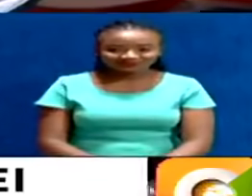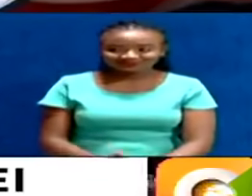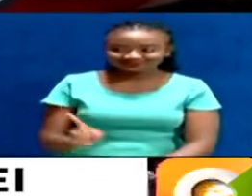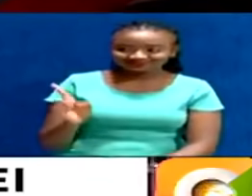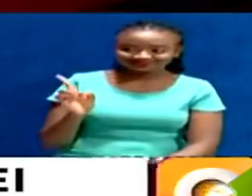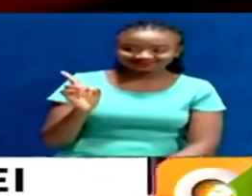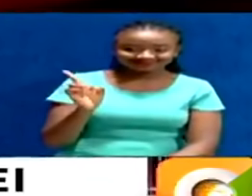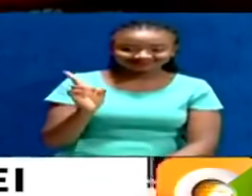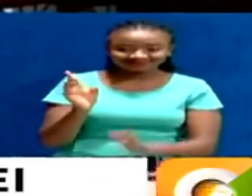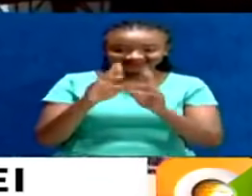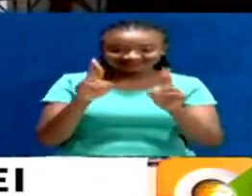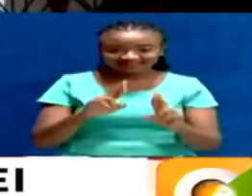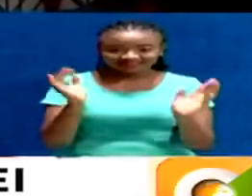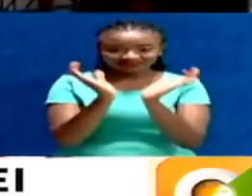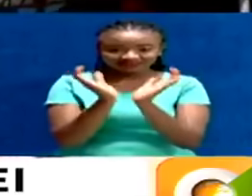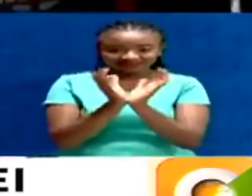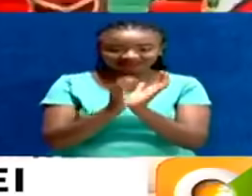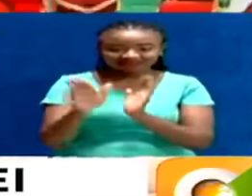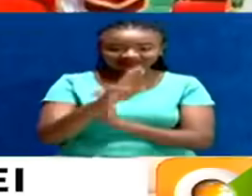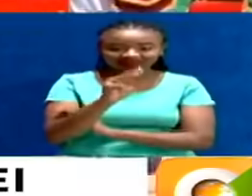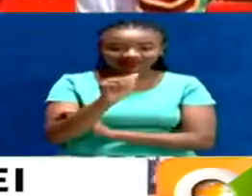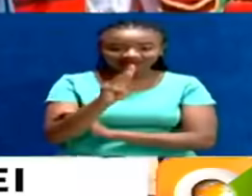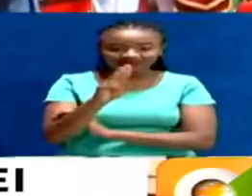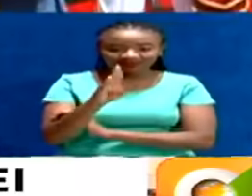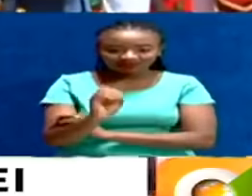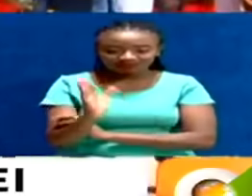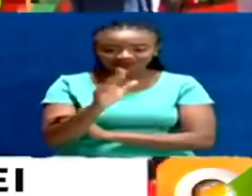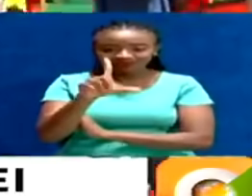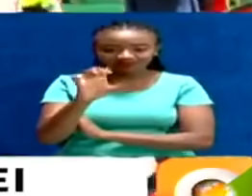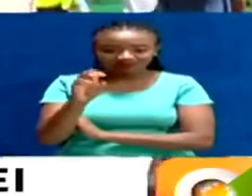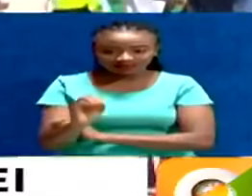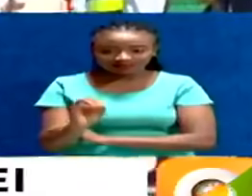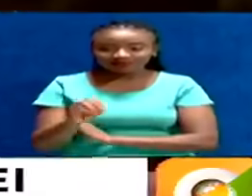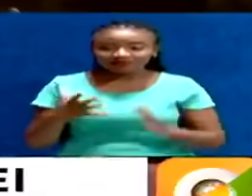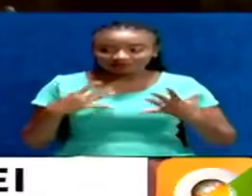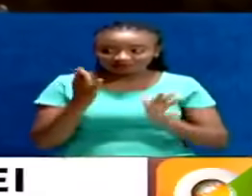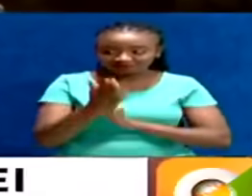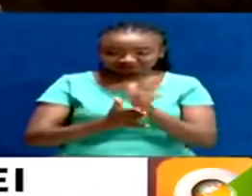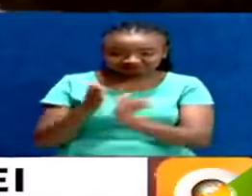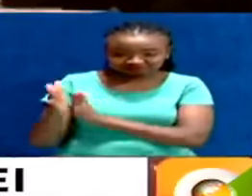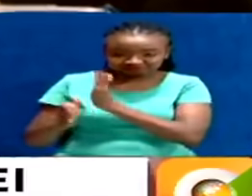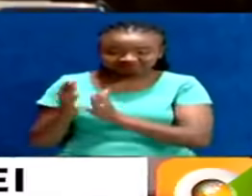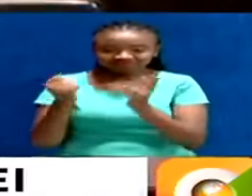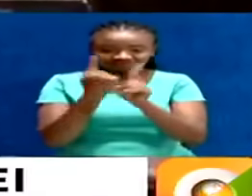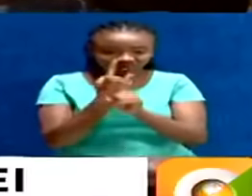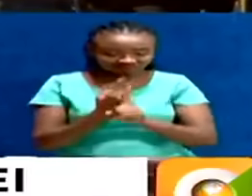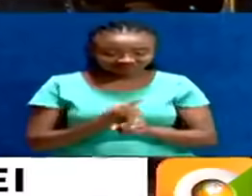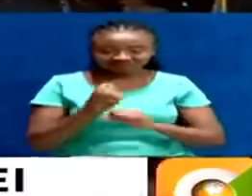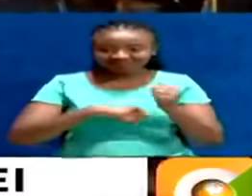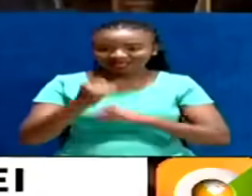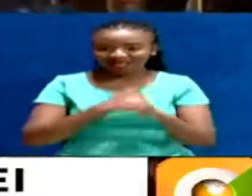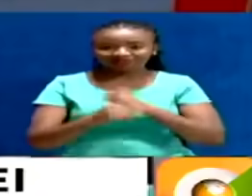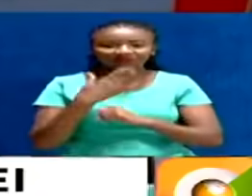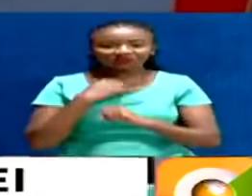Katika uwanja wa kimataifa wa Jomo Kenyatta eneo la Mamboleo, watayarishaji wa hafla ya hapo kesho wamekuwa katika pilka pilka